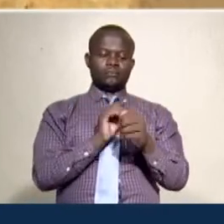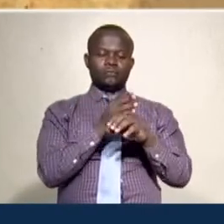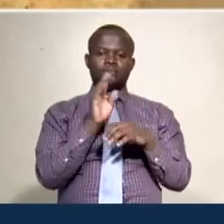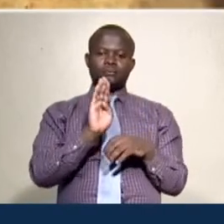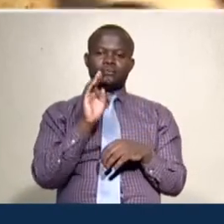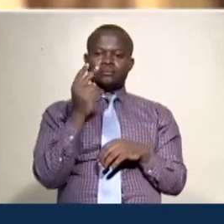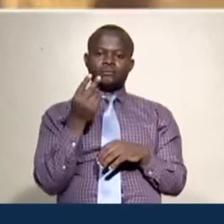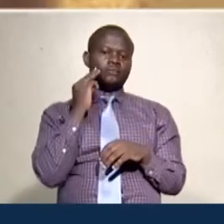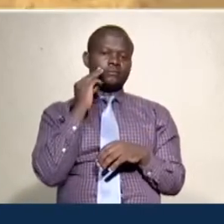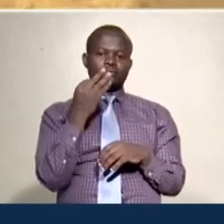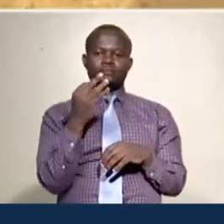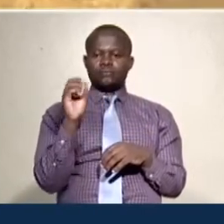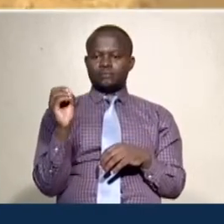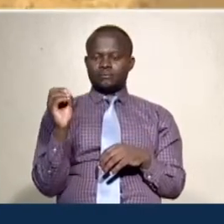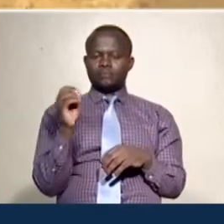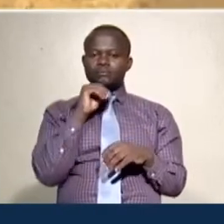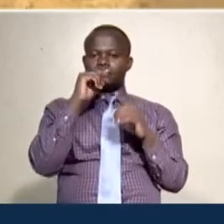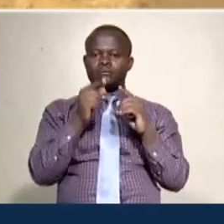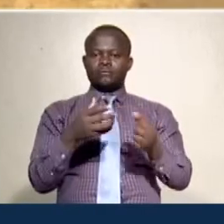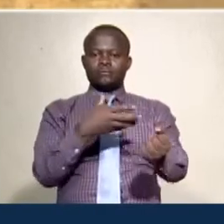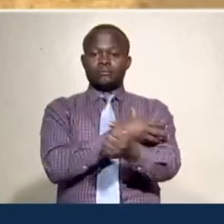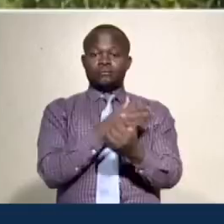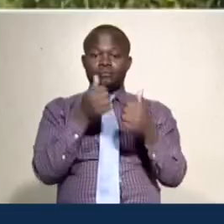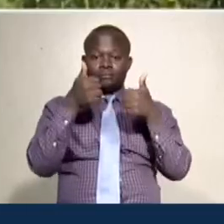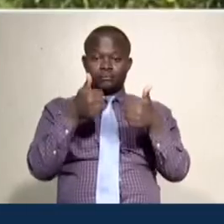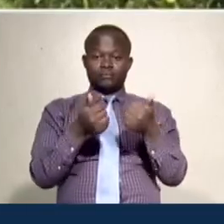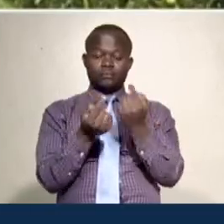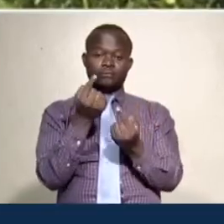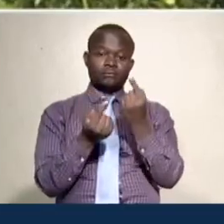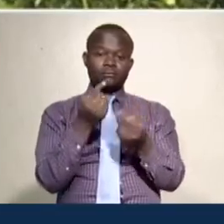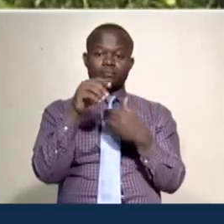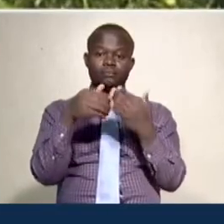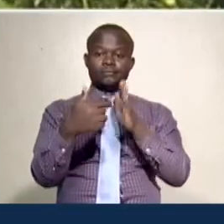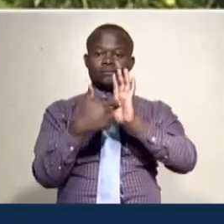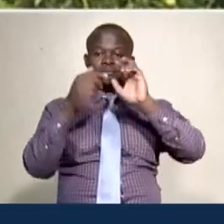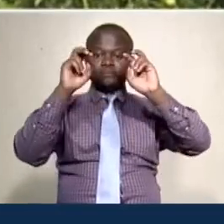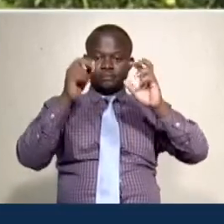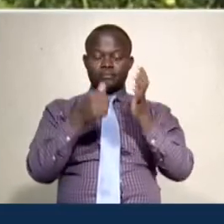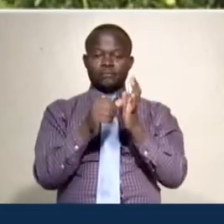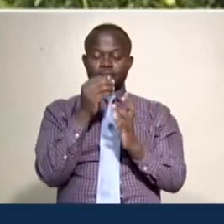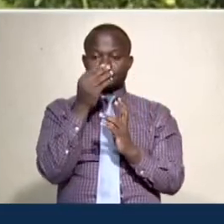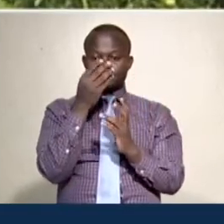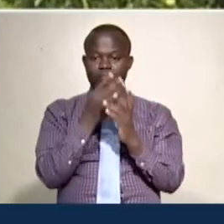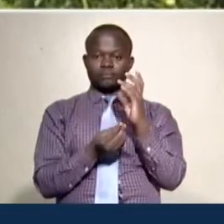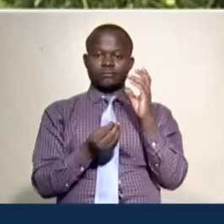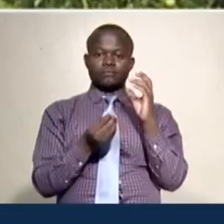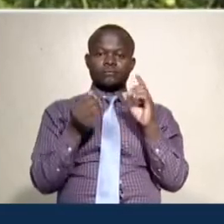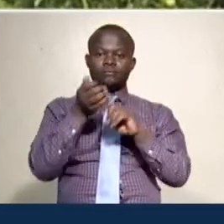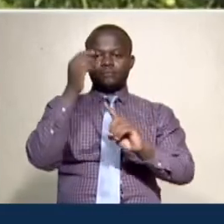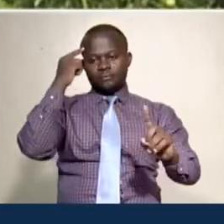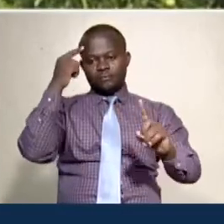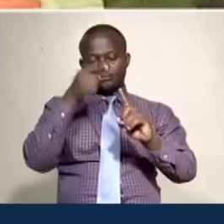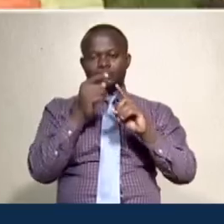miliyari 2,300,000,000 bataragerwaho n'ingufu ziboneye zo guteka no gucana, bigaragara ko hari icyuho kinini cyo kugera ku ntego isi